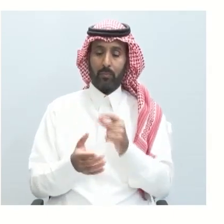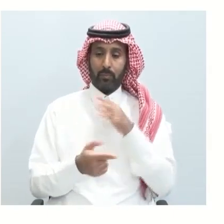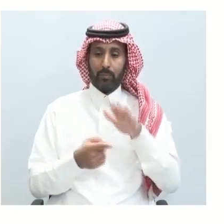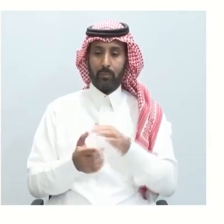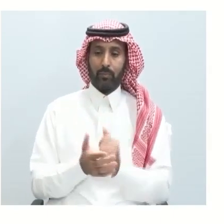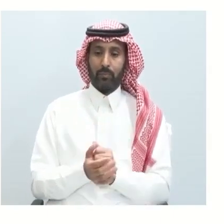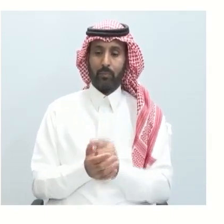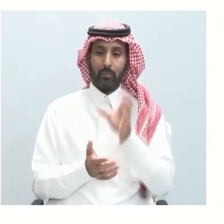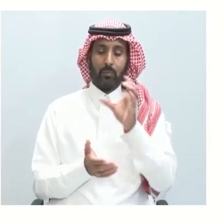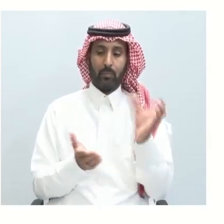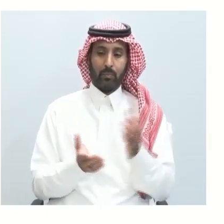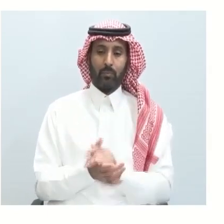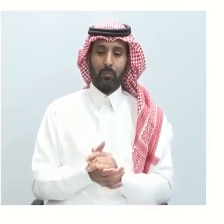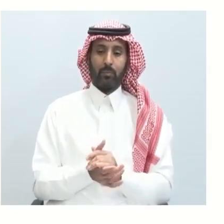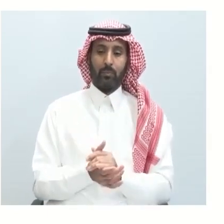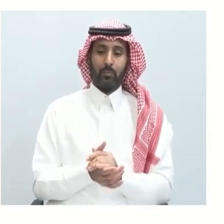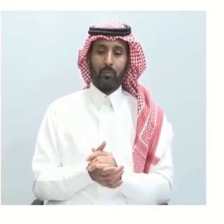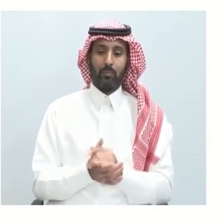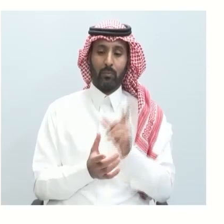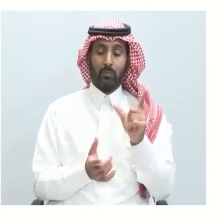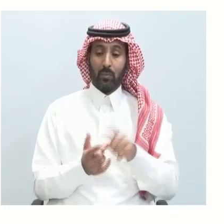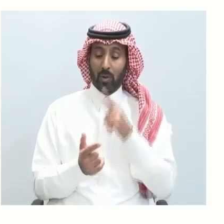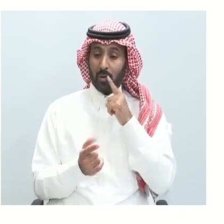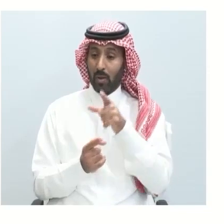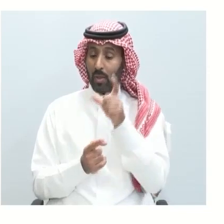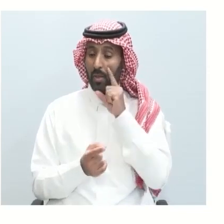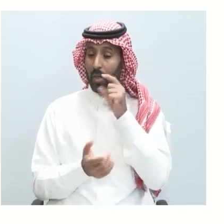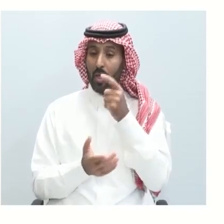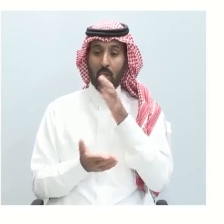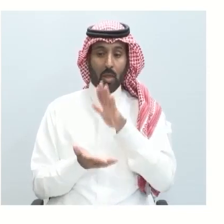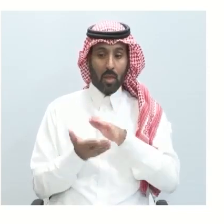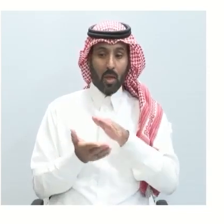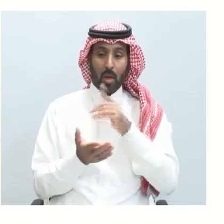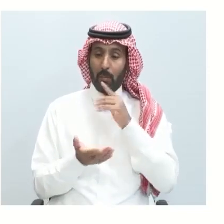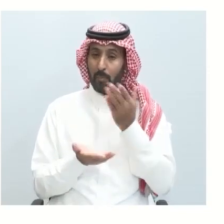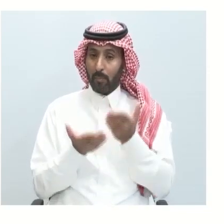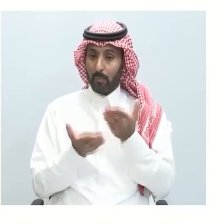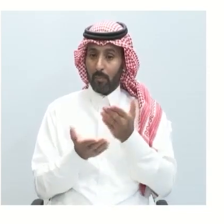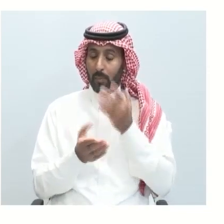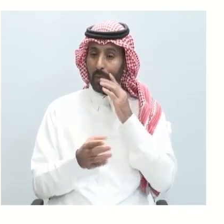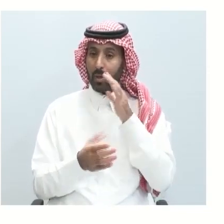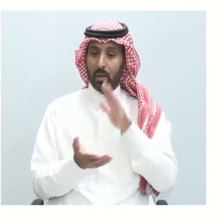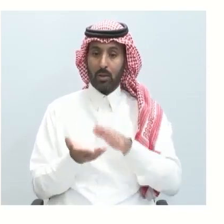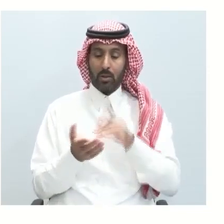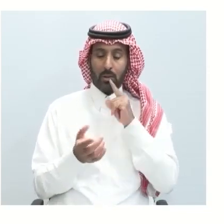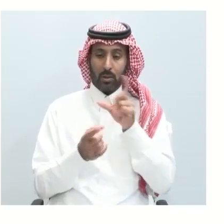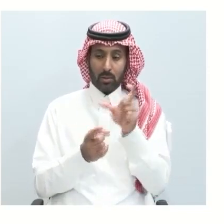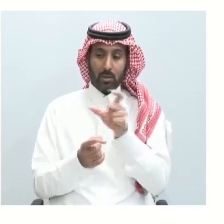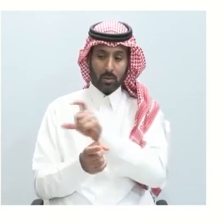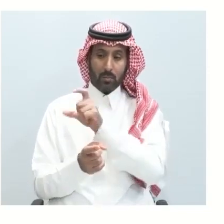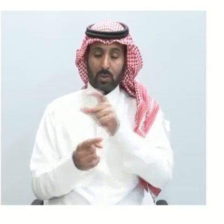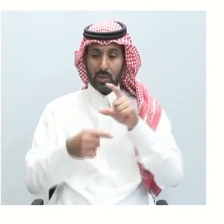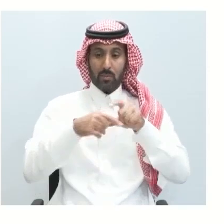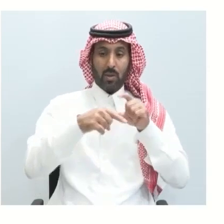المعادله الموزونه ايضا يمثل ثابت نسبه ثابت الاتزان نسب نسبه تراكيز المواد نسبه